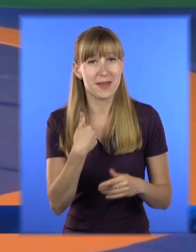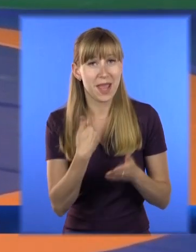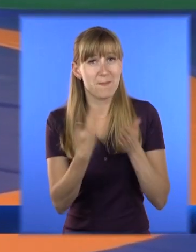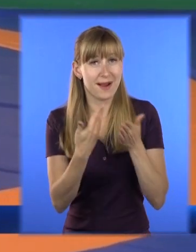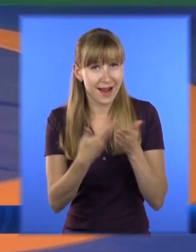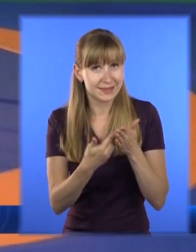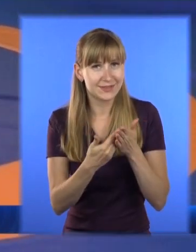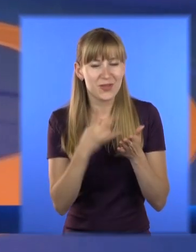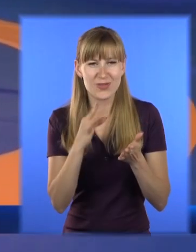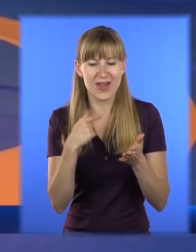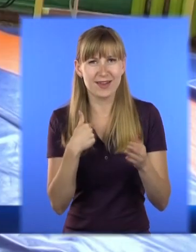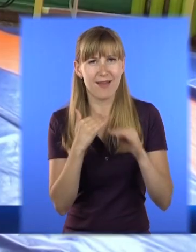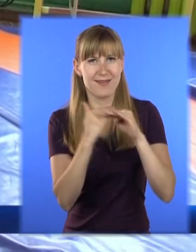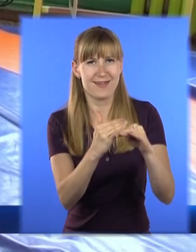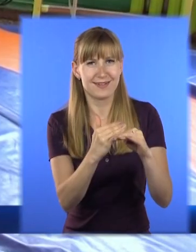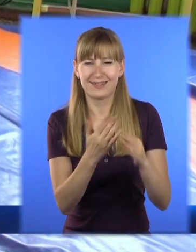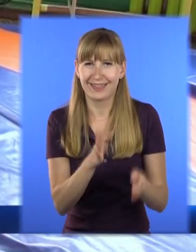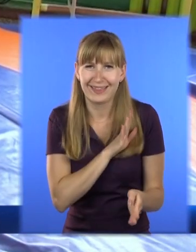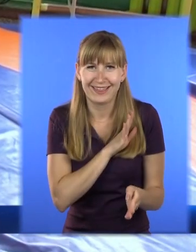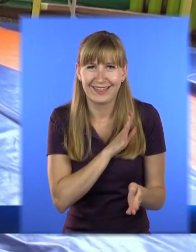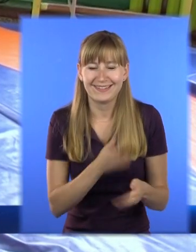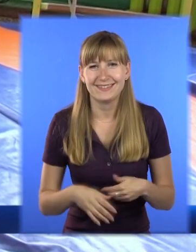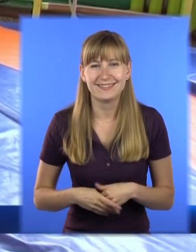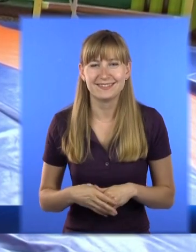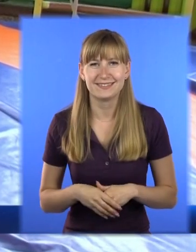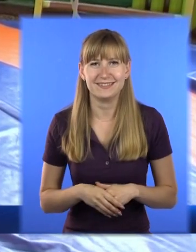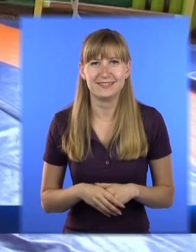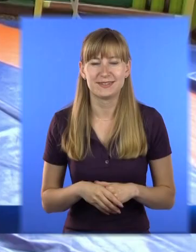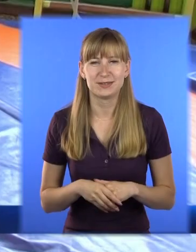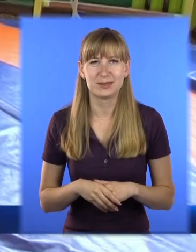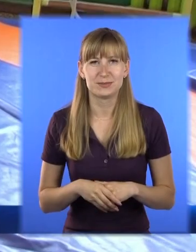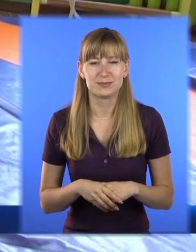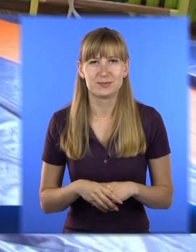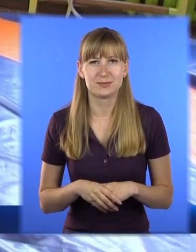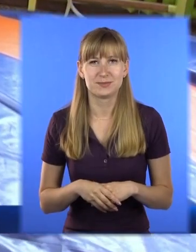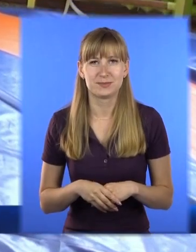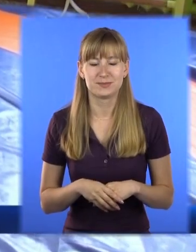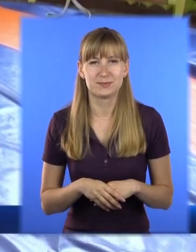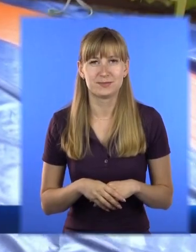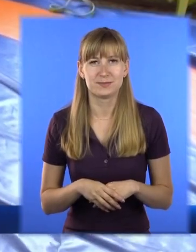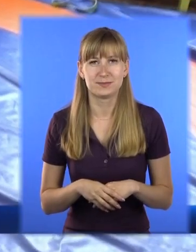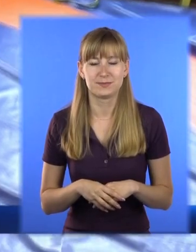демонструє свої навички і на мені. Проте здається, що до Настиного рівня ще далеко. Ой,